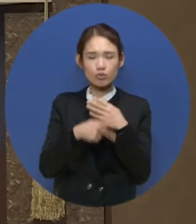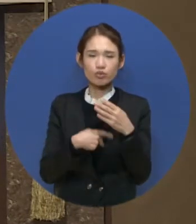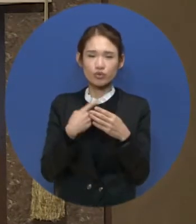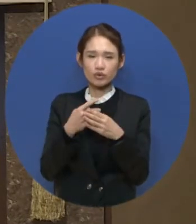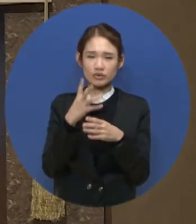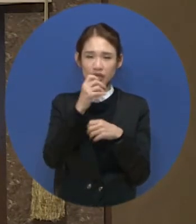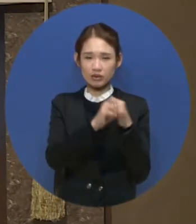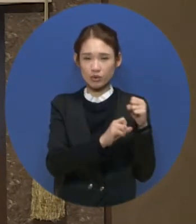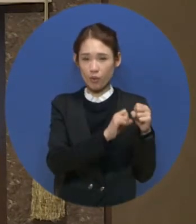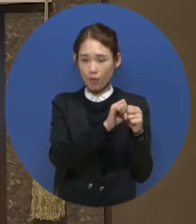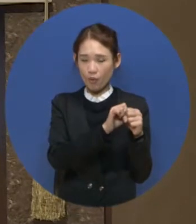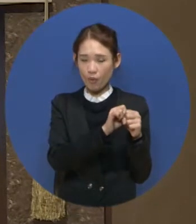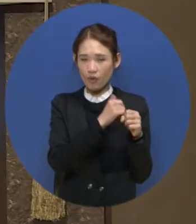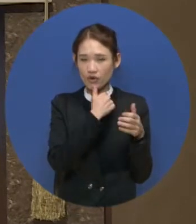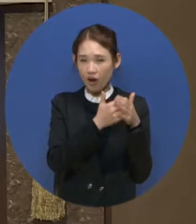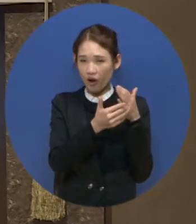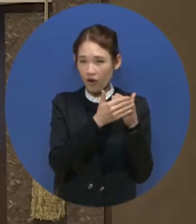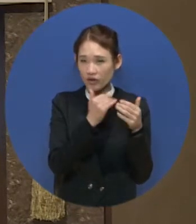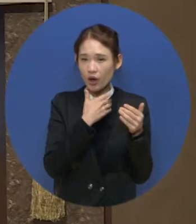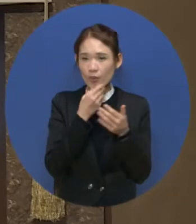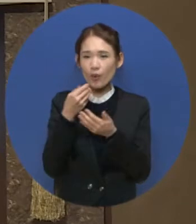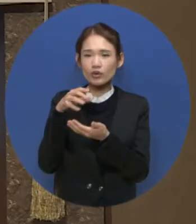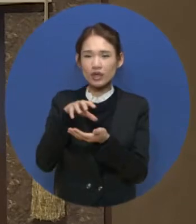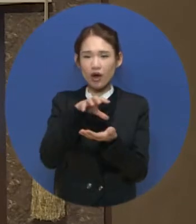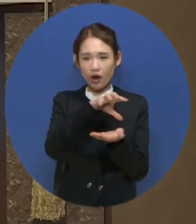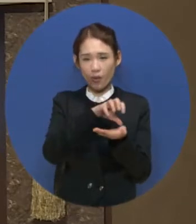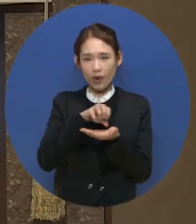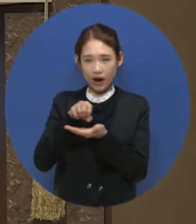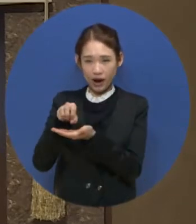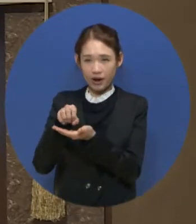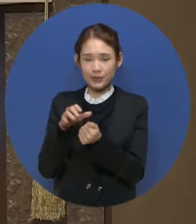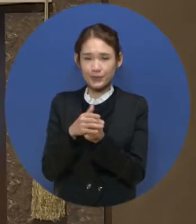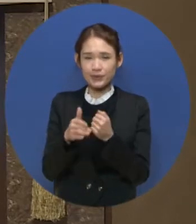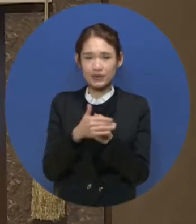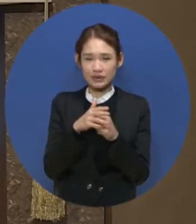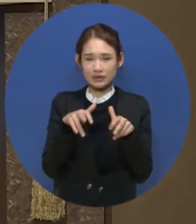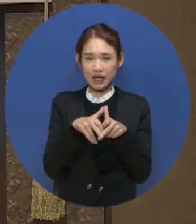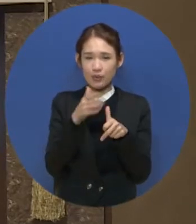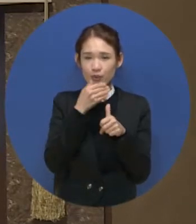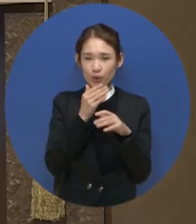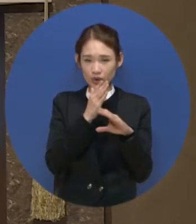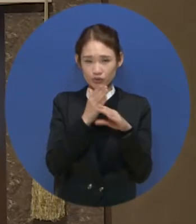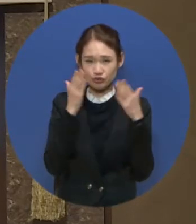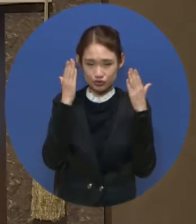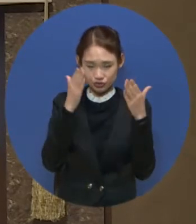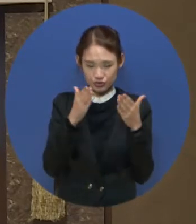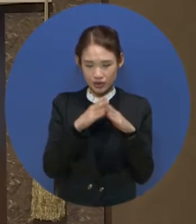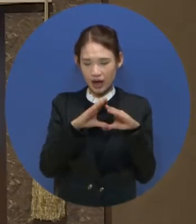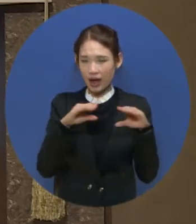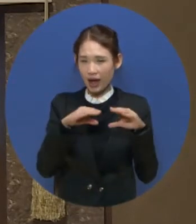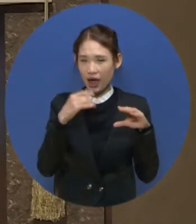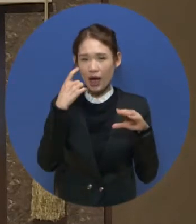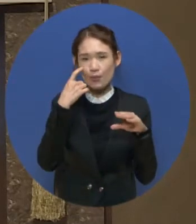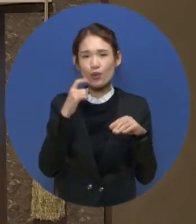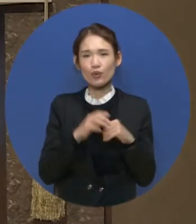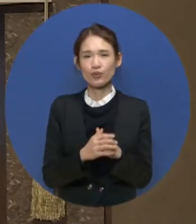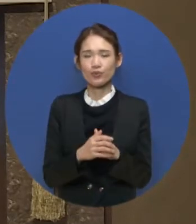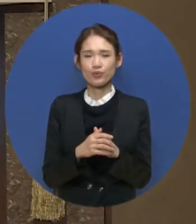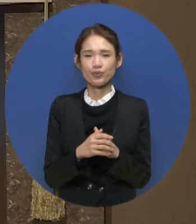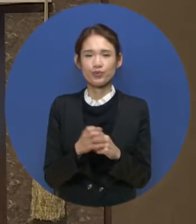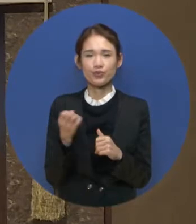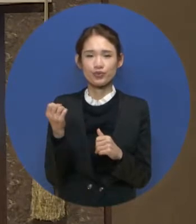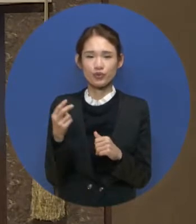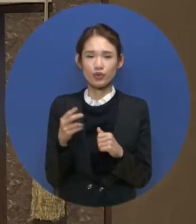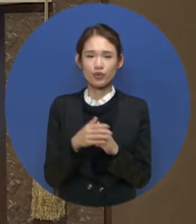해온 거를 저희 복지관에 받아들여서 현재 이제 장애인 복지 중심으로 이렇게 풀고 있습니다. 그리고